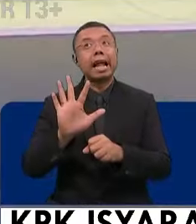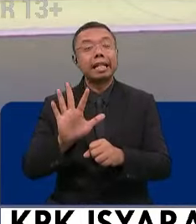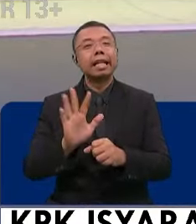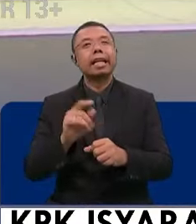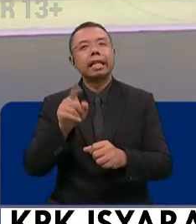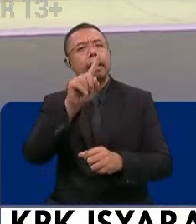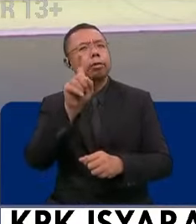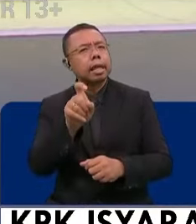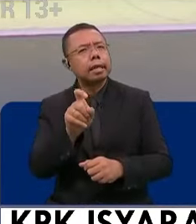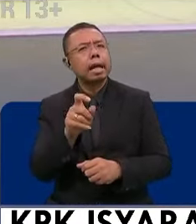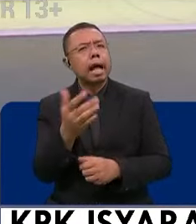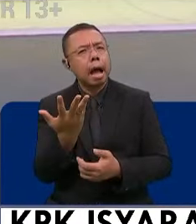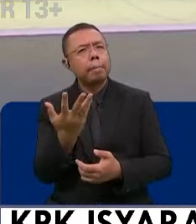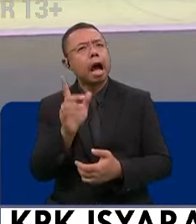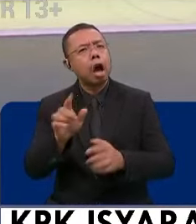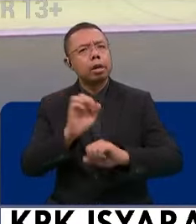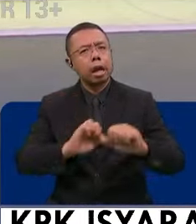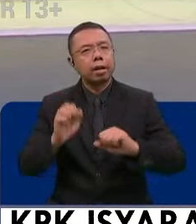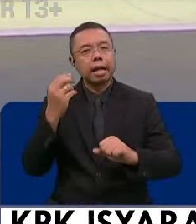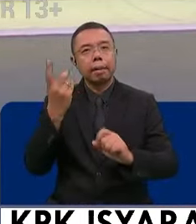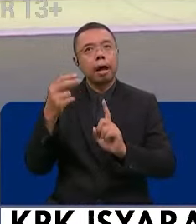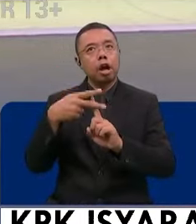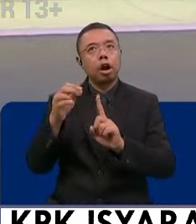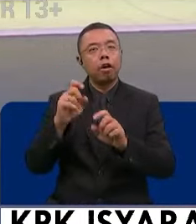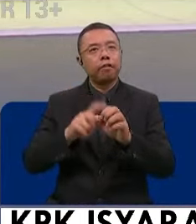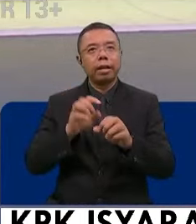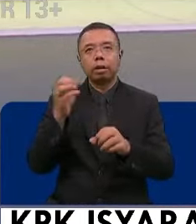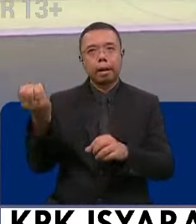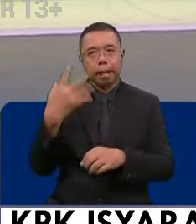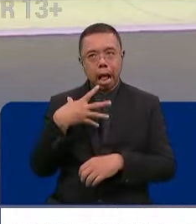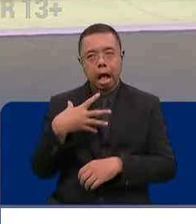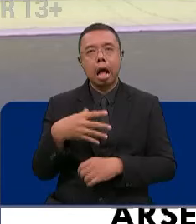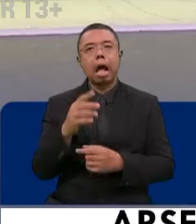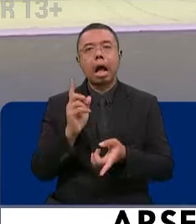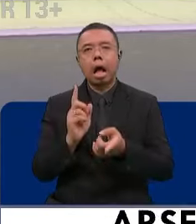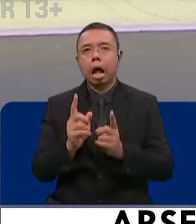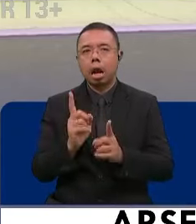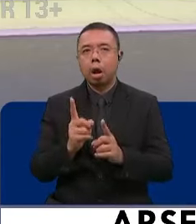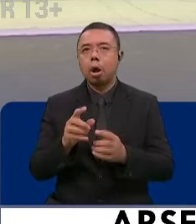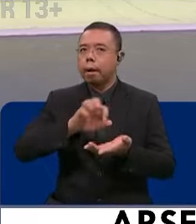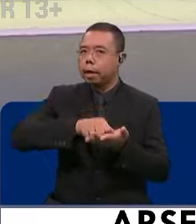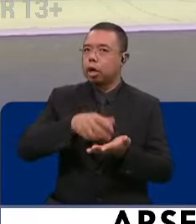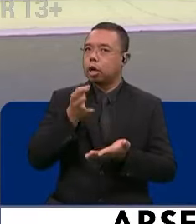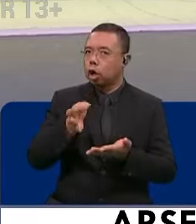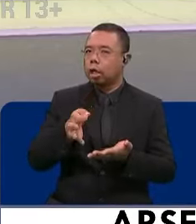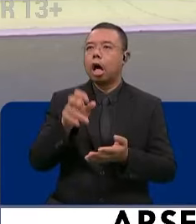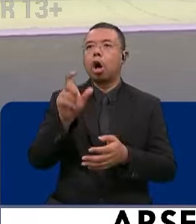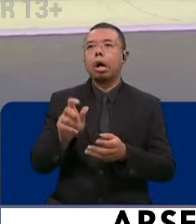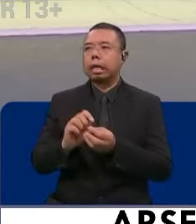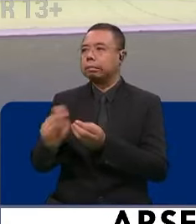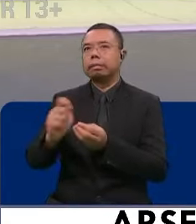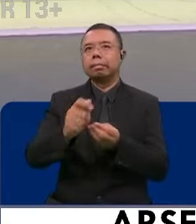apa yang akan dilakukan. Tadi Pak Rofik sudah mengingatkan ya Pak Edi, bahwa Madiun kota konsumen,